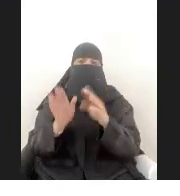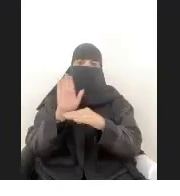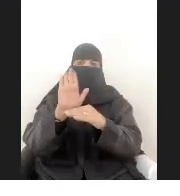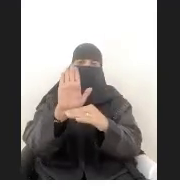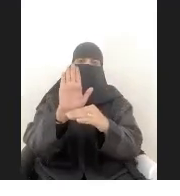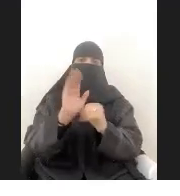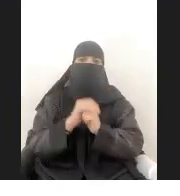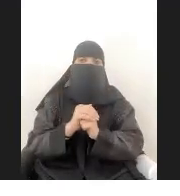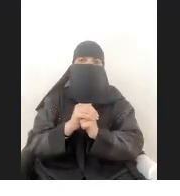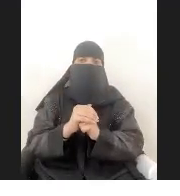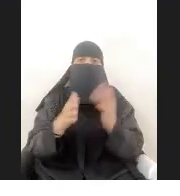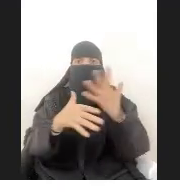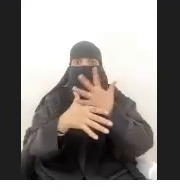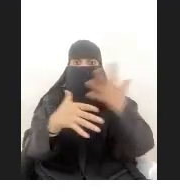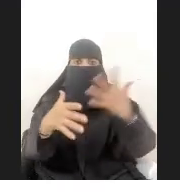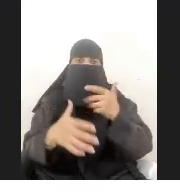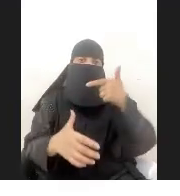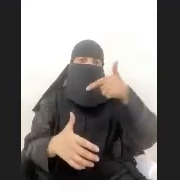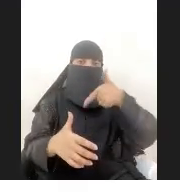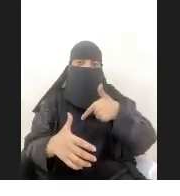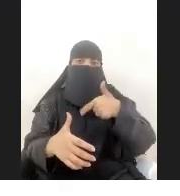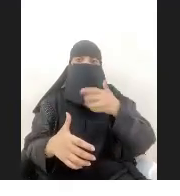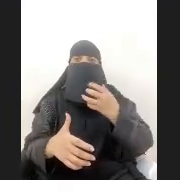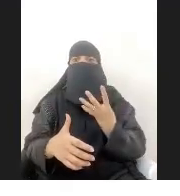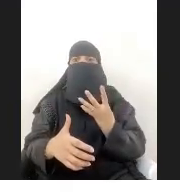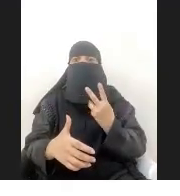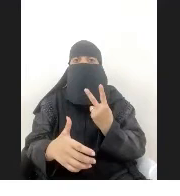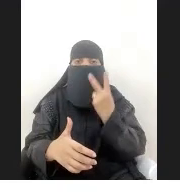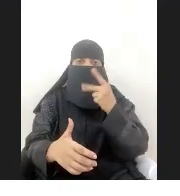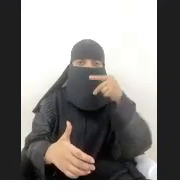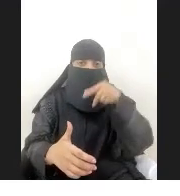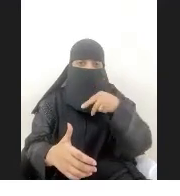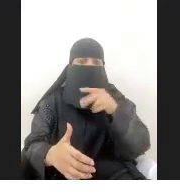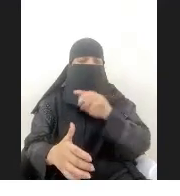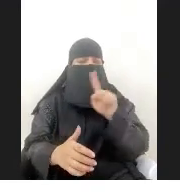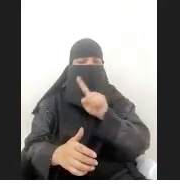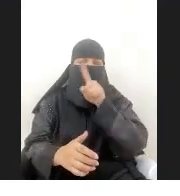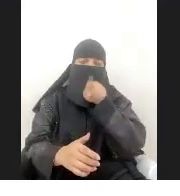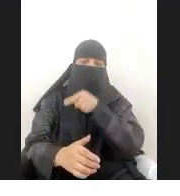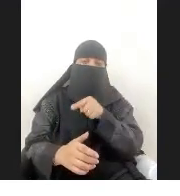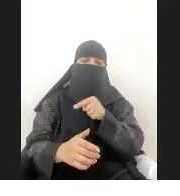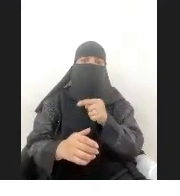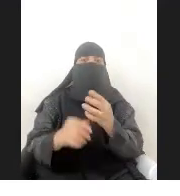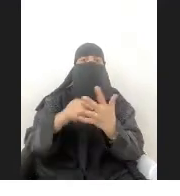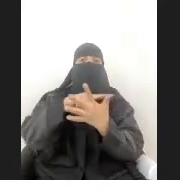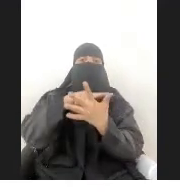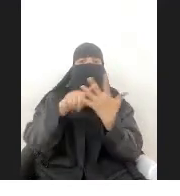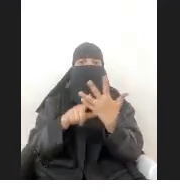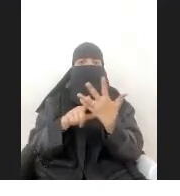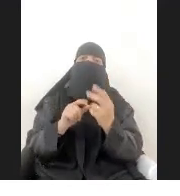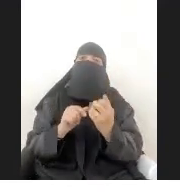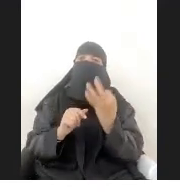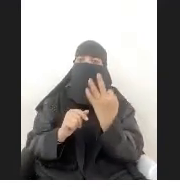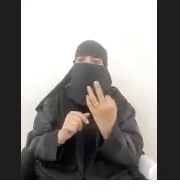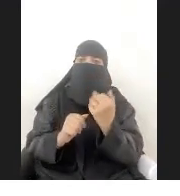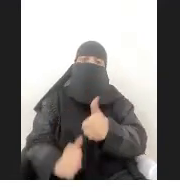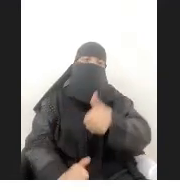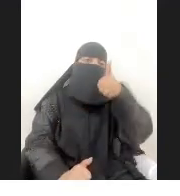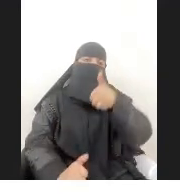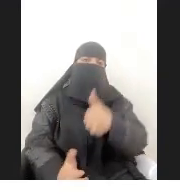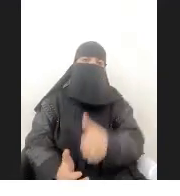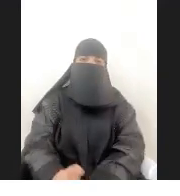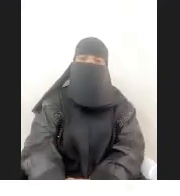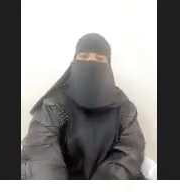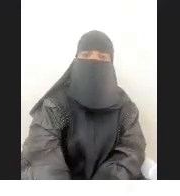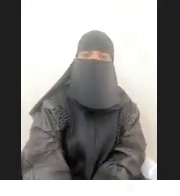تظهر عناصر الأجزاء تاع المحتوى المصغر عند تجميعها ودمجها ككتلة متجانسة يعني وحدة واحدة تفقد. طبعا هنا